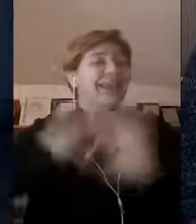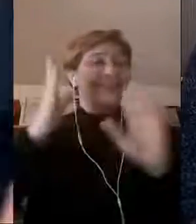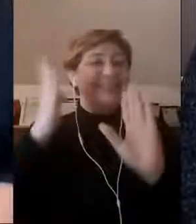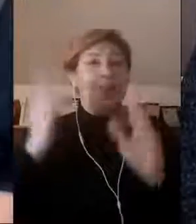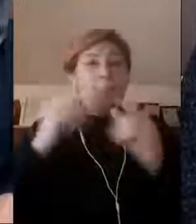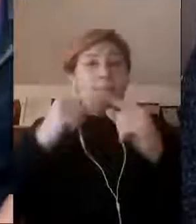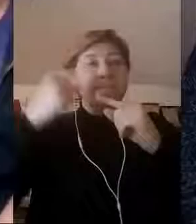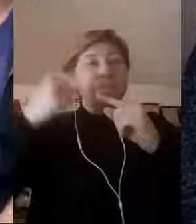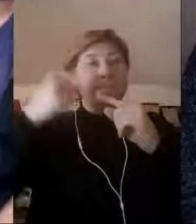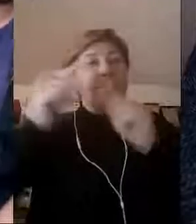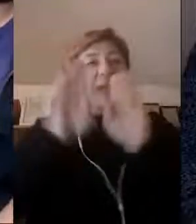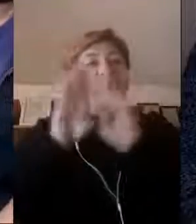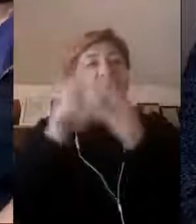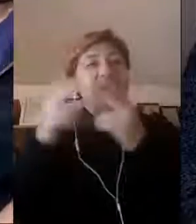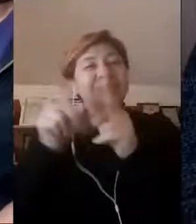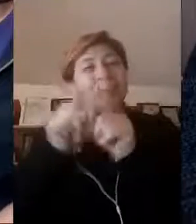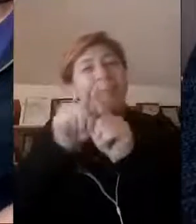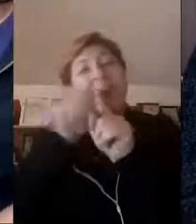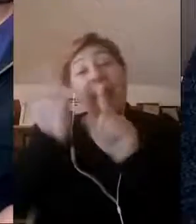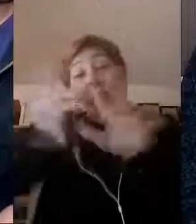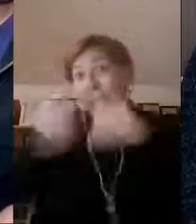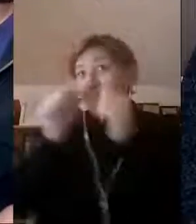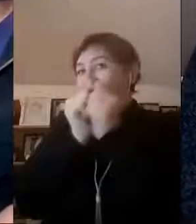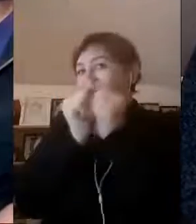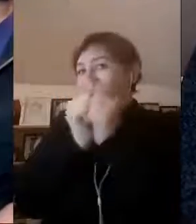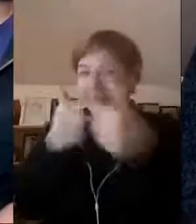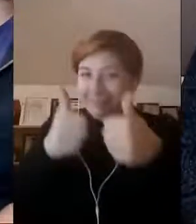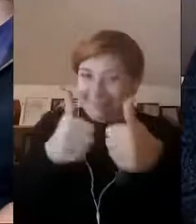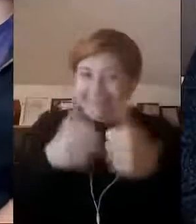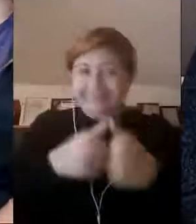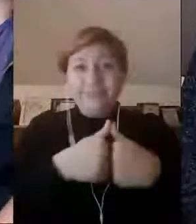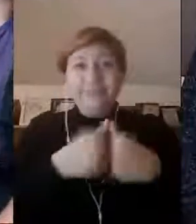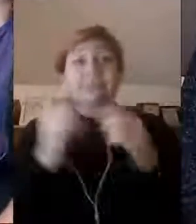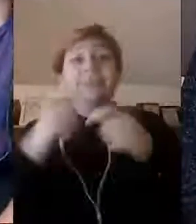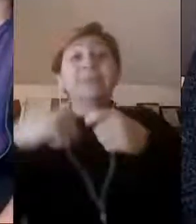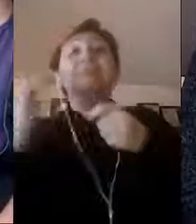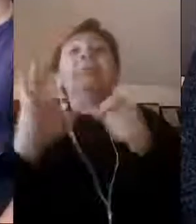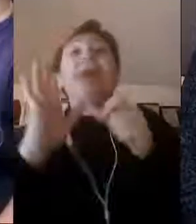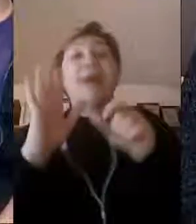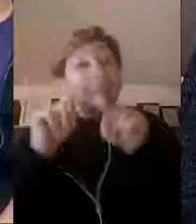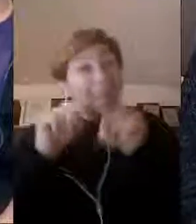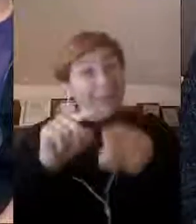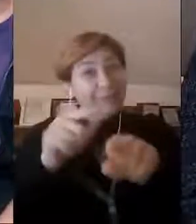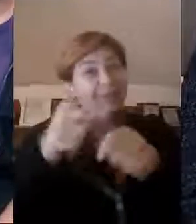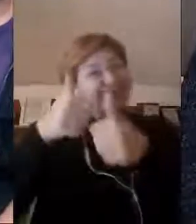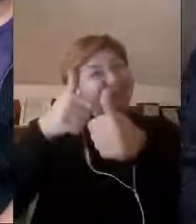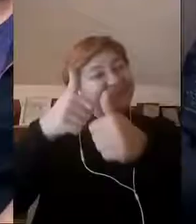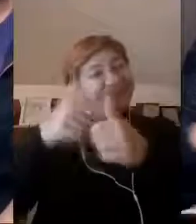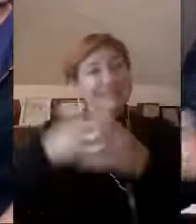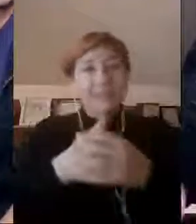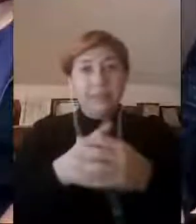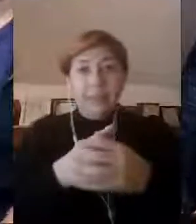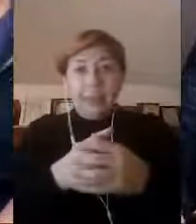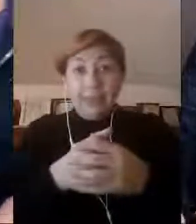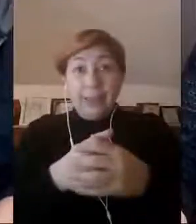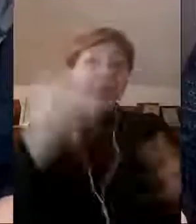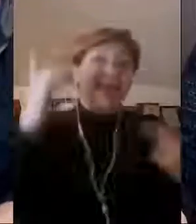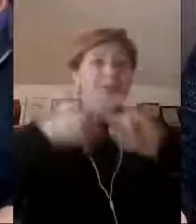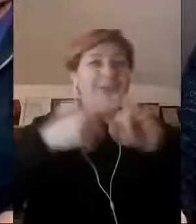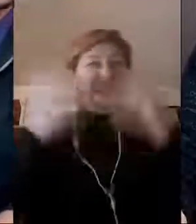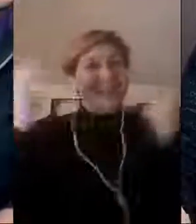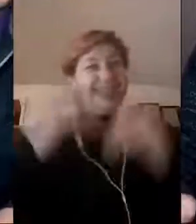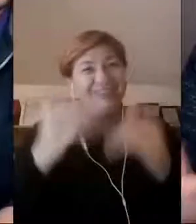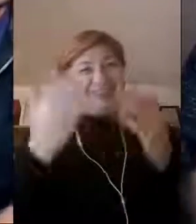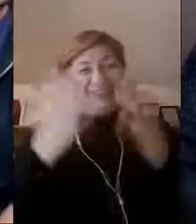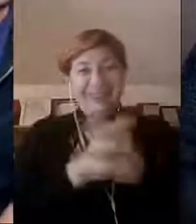yerlere de kapı açmış oluruz hep beraber. Teşekkürler. Aga çıkmıyoruz. Takip edin aynen Abi, benim yerlerden. Tuğkan abi geldi. Hoş Evet, gelmiş. Hadi ses.